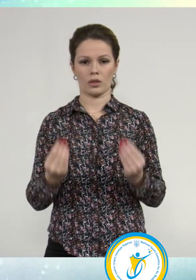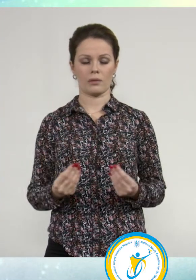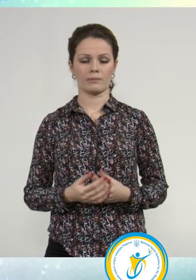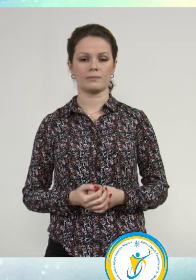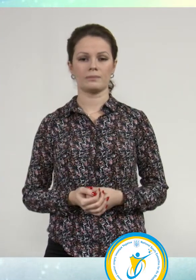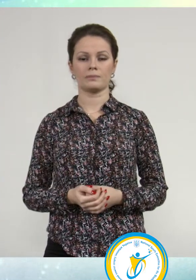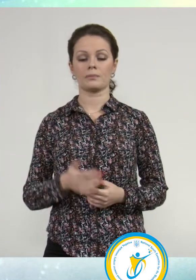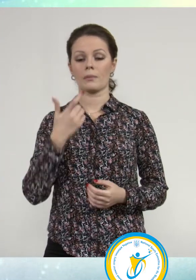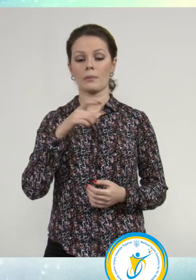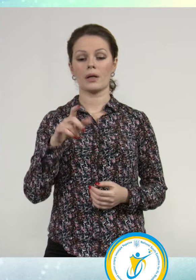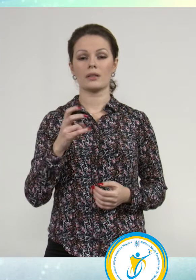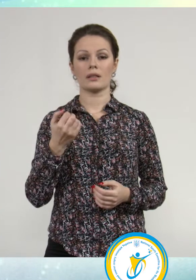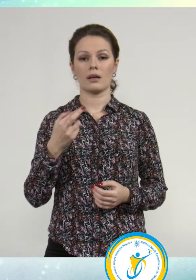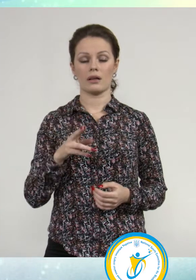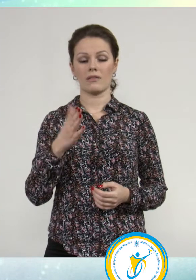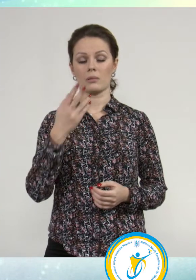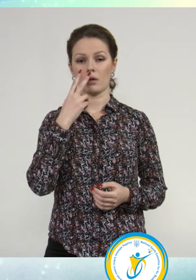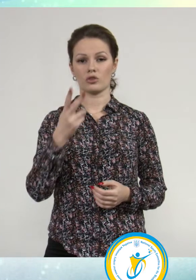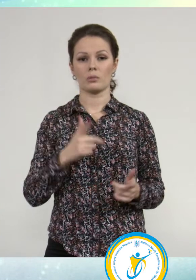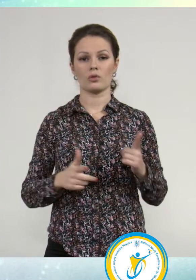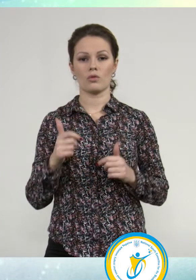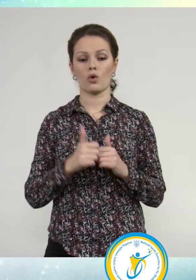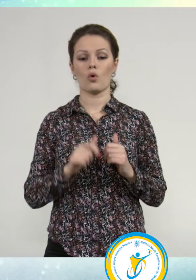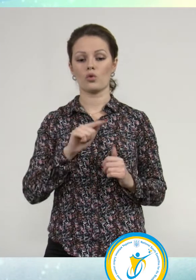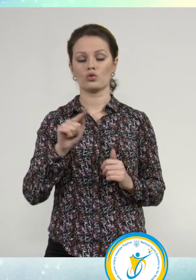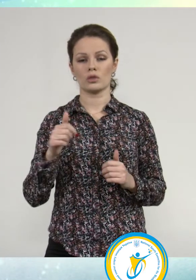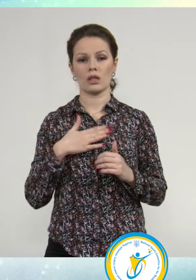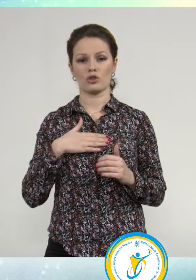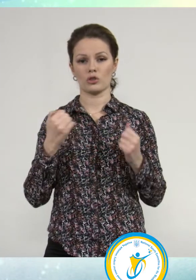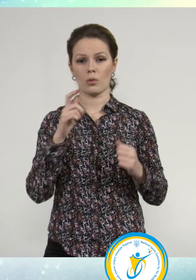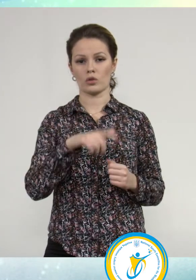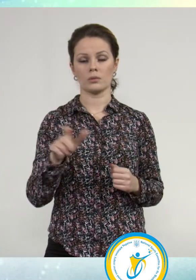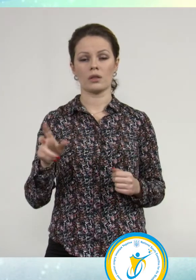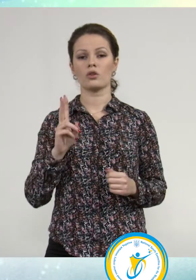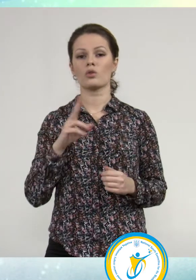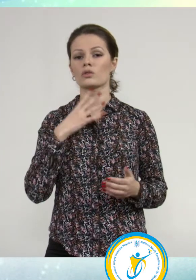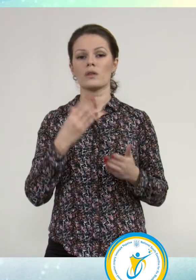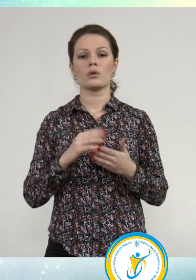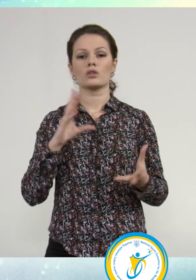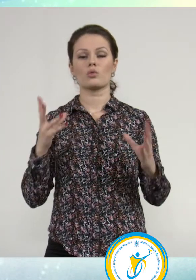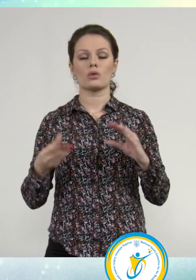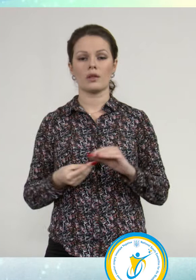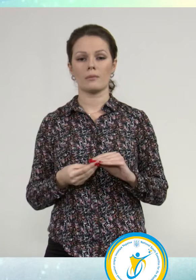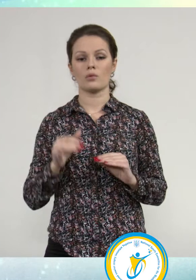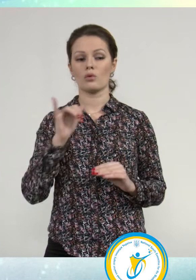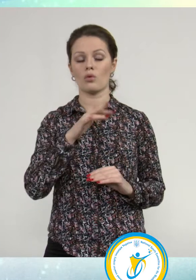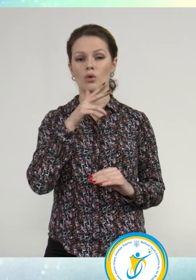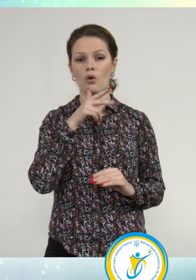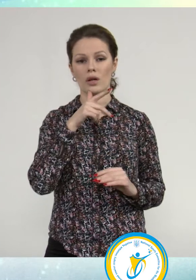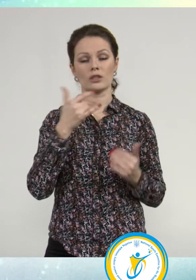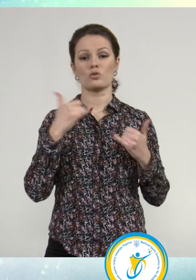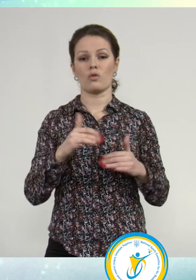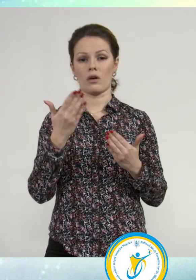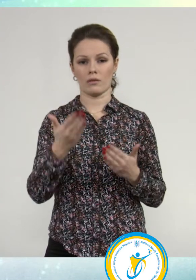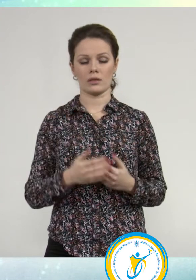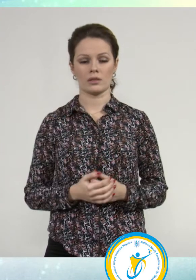дня. Пані Наталя, ви бачили от підготовку кожного з наших спортсменів. От хто своїми результатами у Кореї